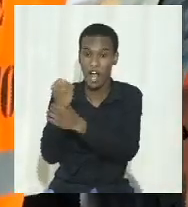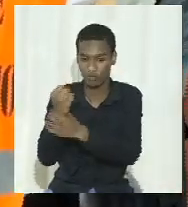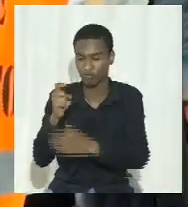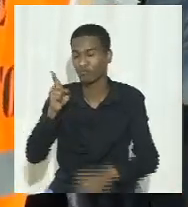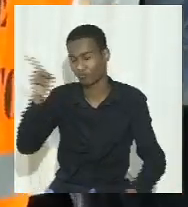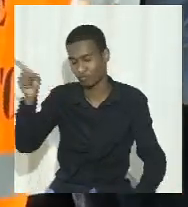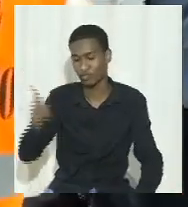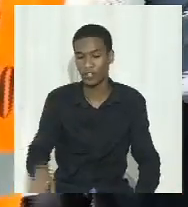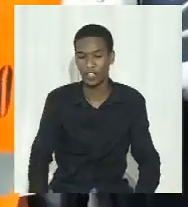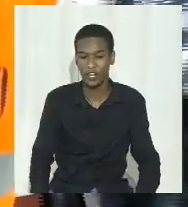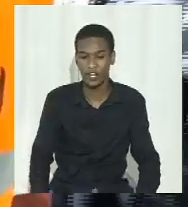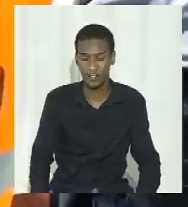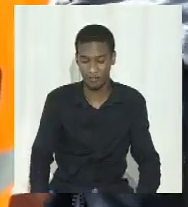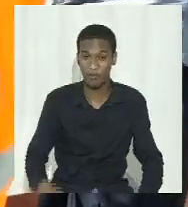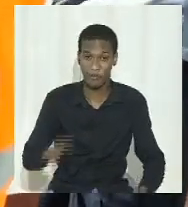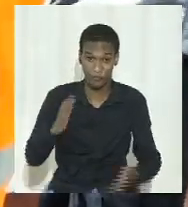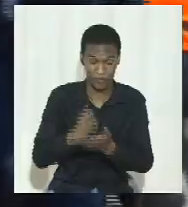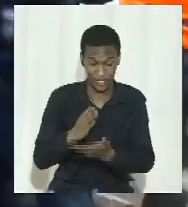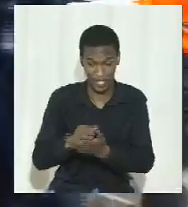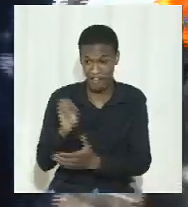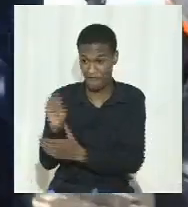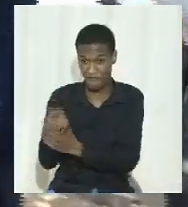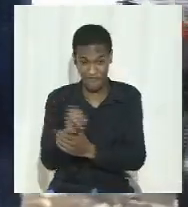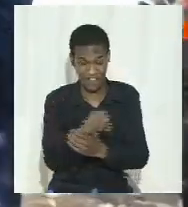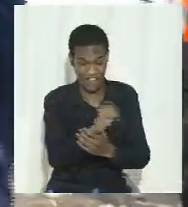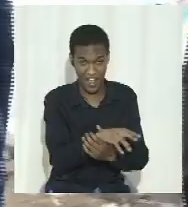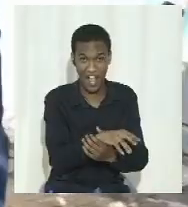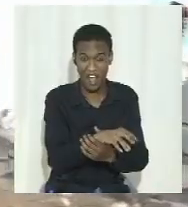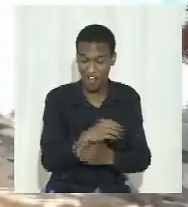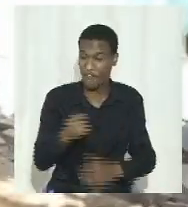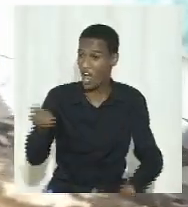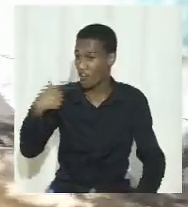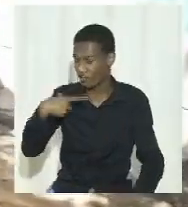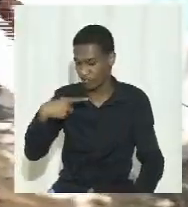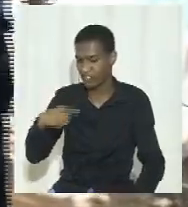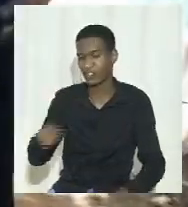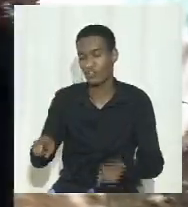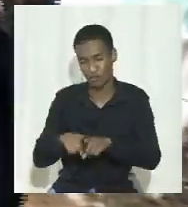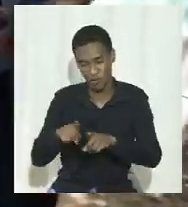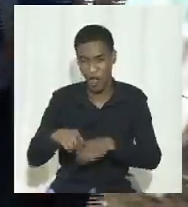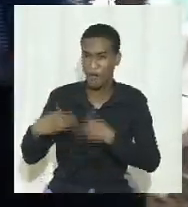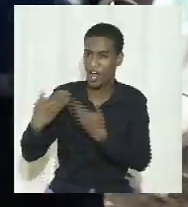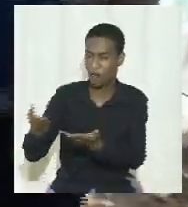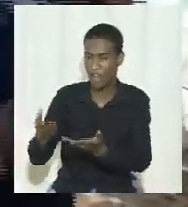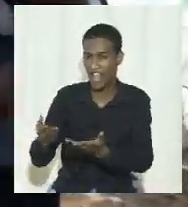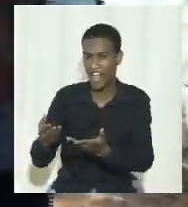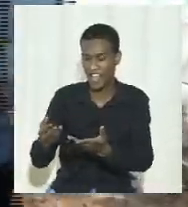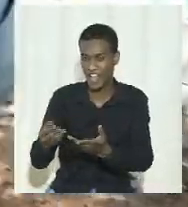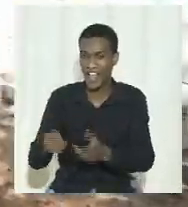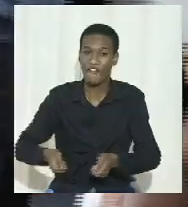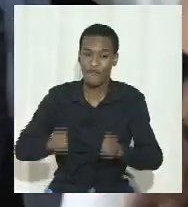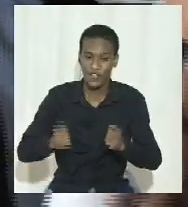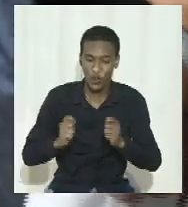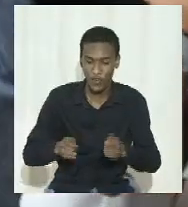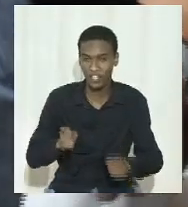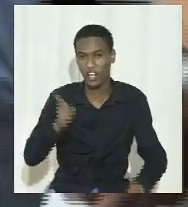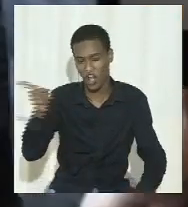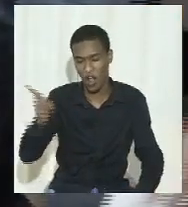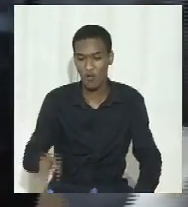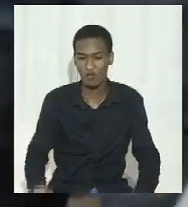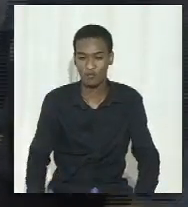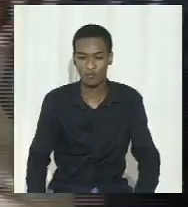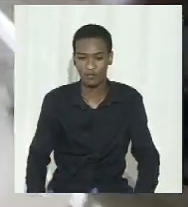fanafody dia notolorana fampitaovana ihany koa ny CSP2 eto Tanjombato ny mpitsabo rahateo izay mifanerasera